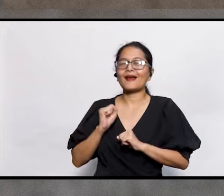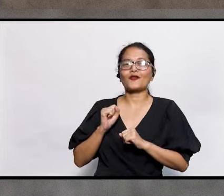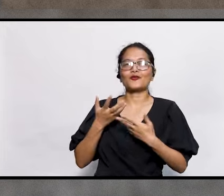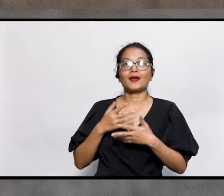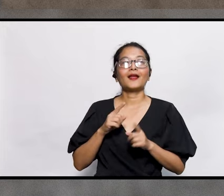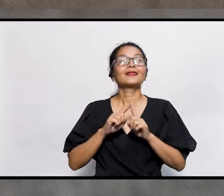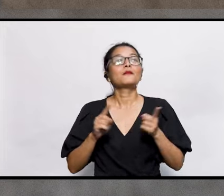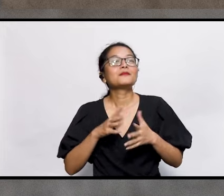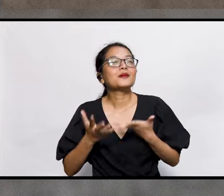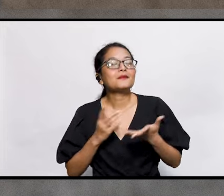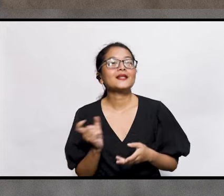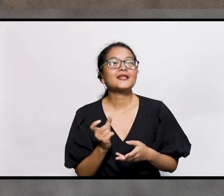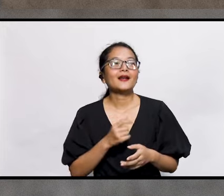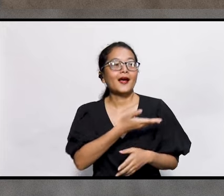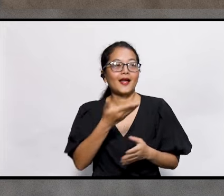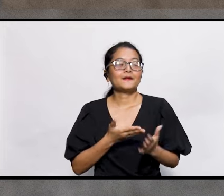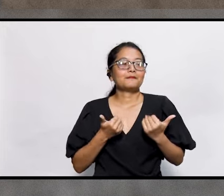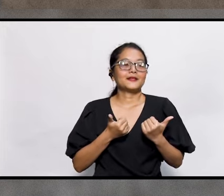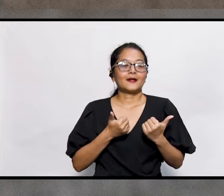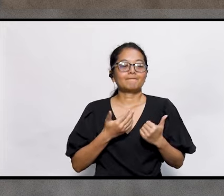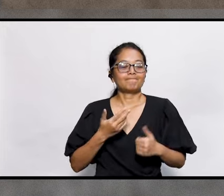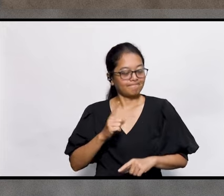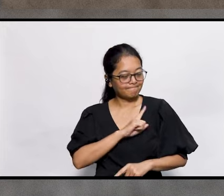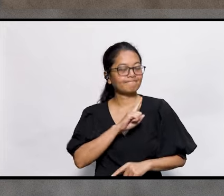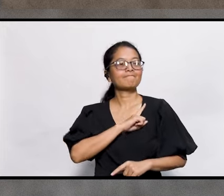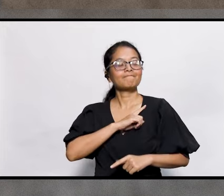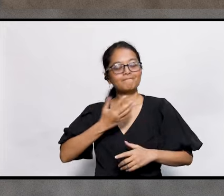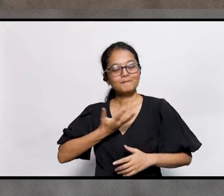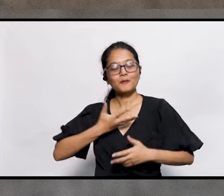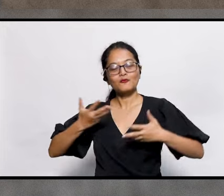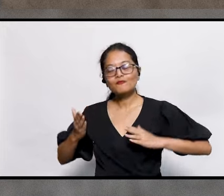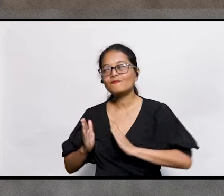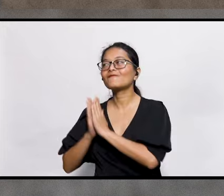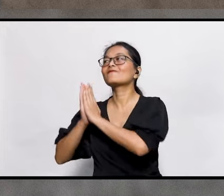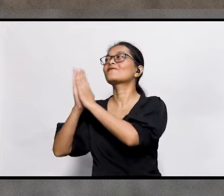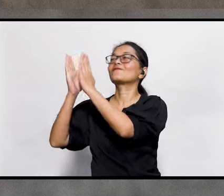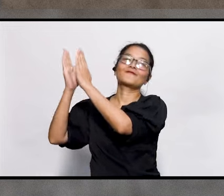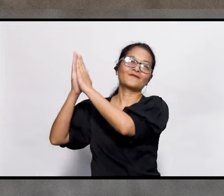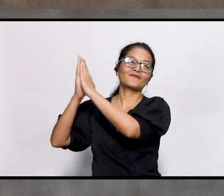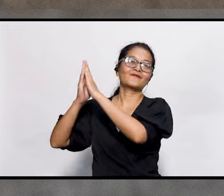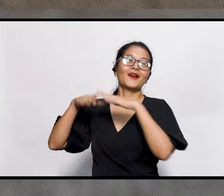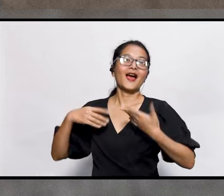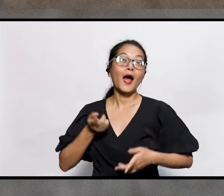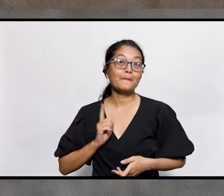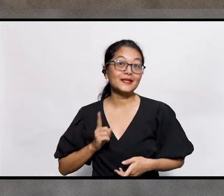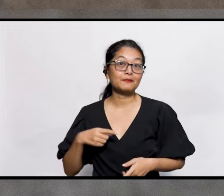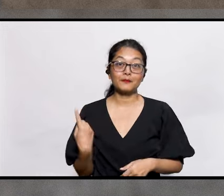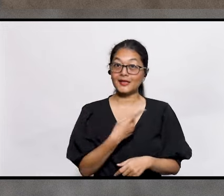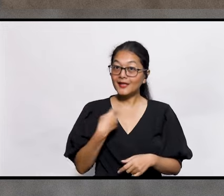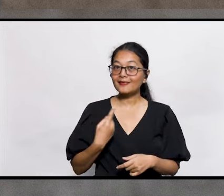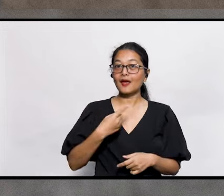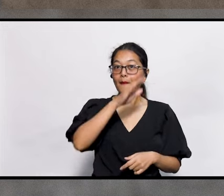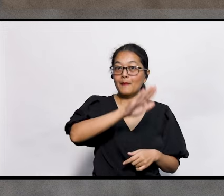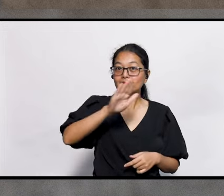inisiatif anda akan membompa diri Anda dengan kehidupan praise karena setiap kita telah mengalami